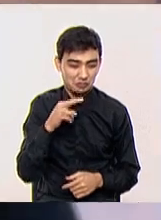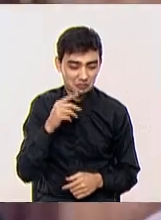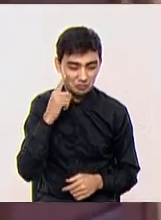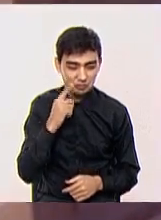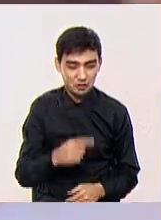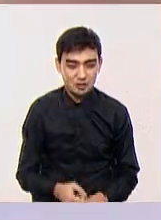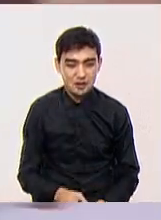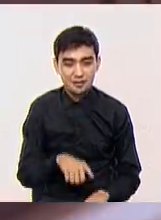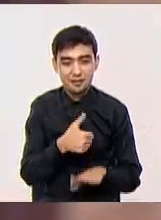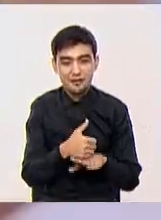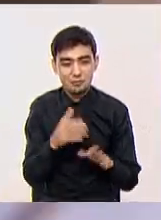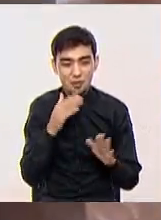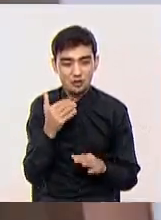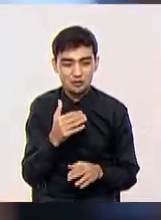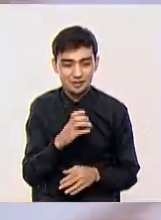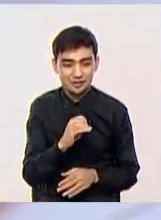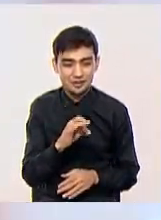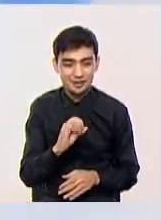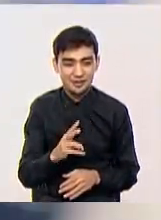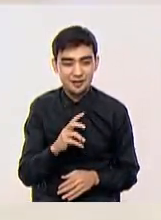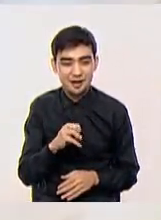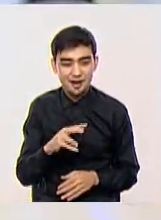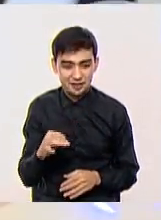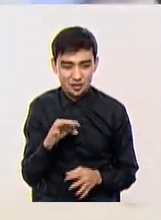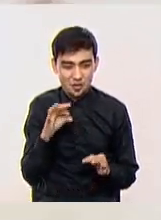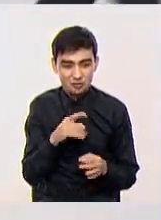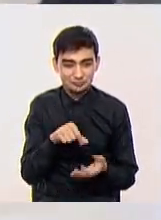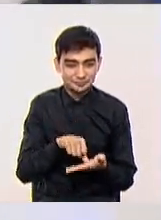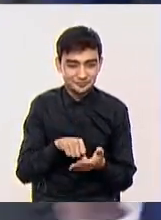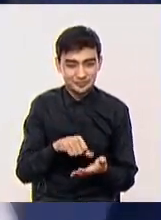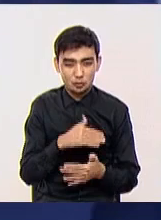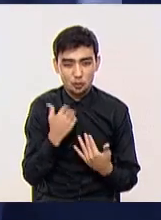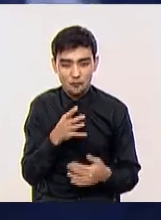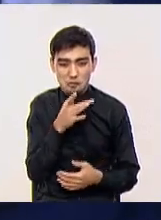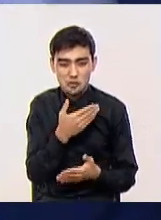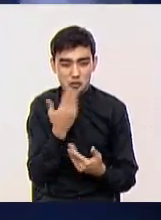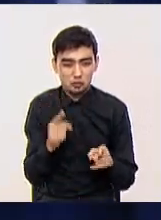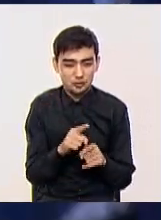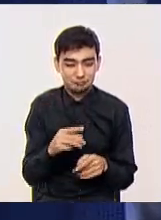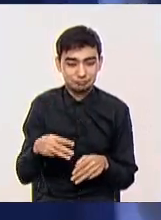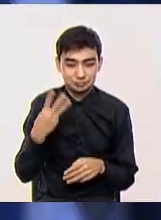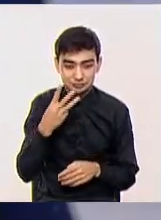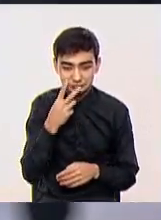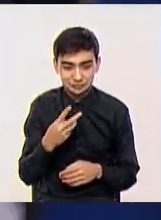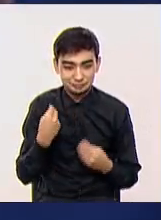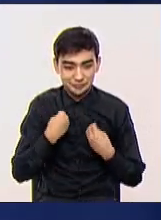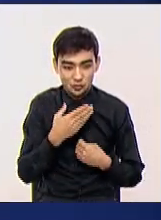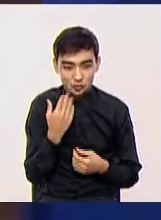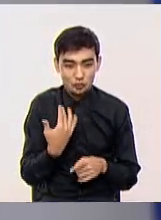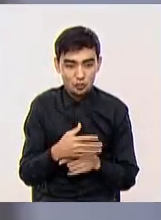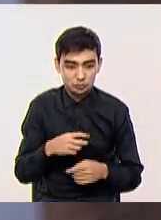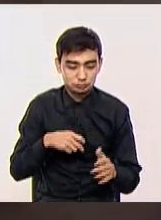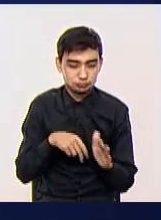еліміздің бас экологы Серікқали Брекешевтің сұхбат беруге мүлдем уақыты жоқ секілді. Камераны көрген министр сырт киімін киместен